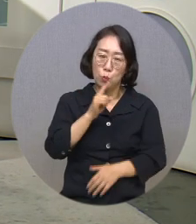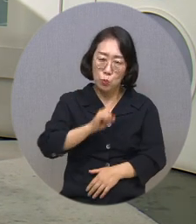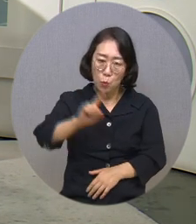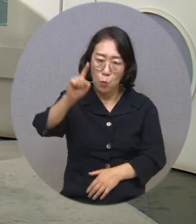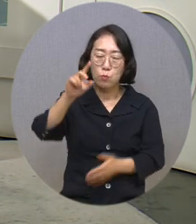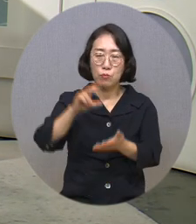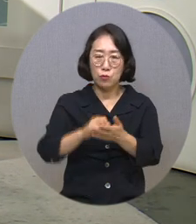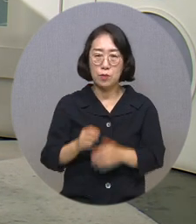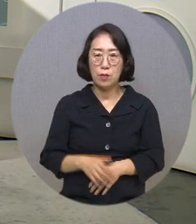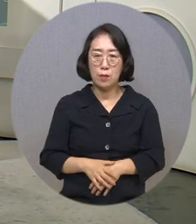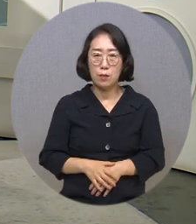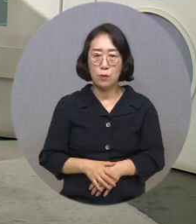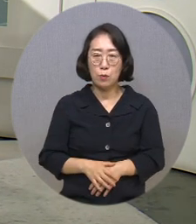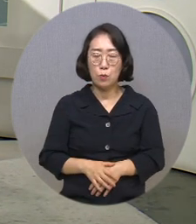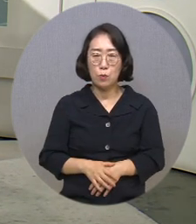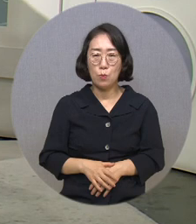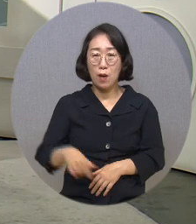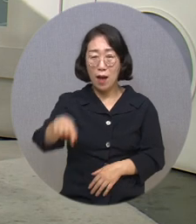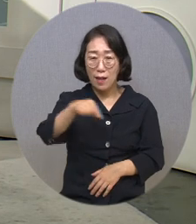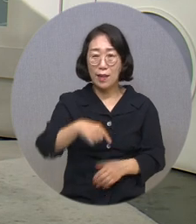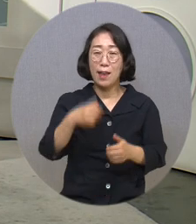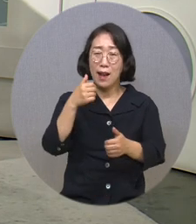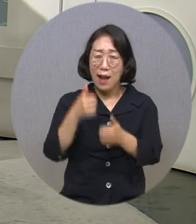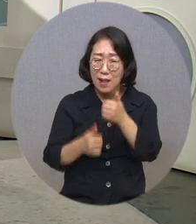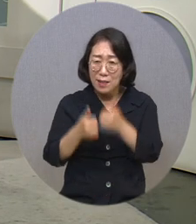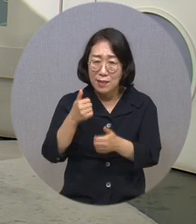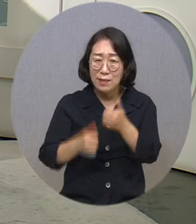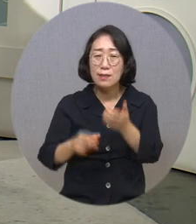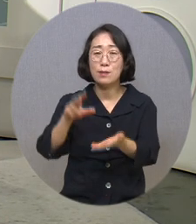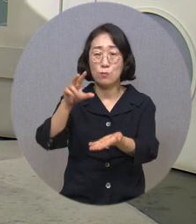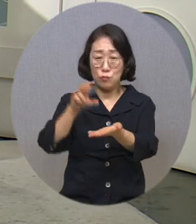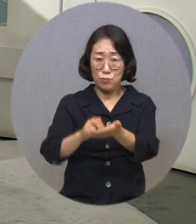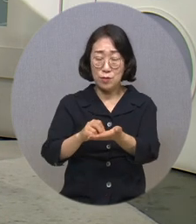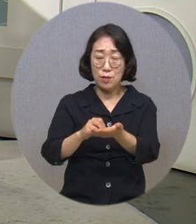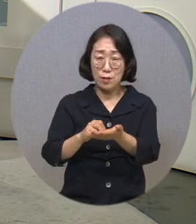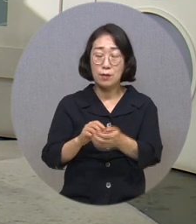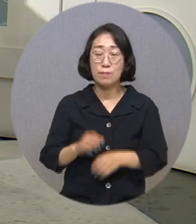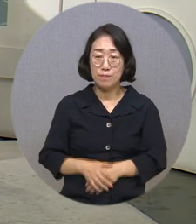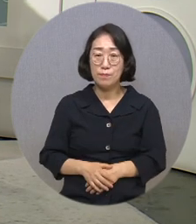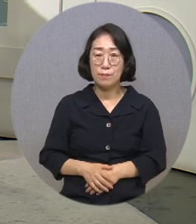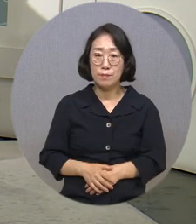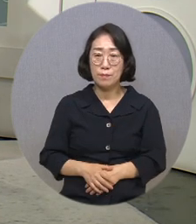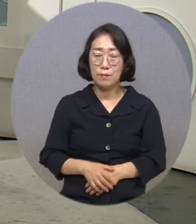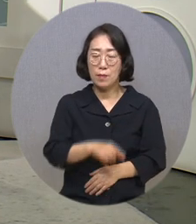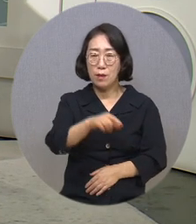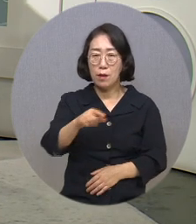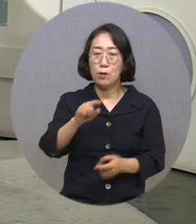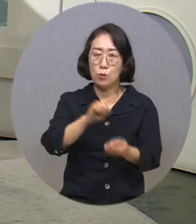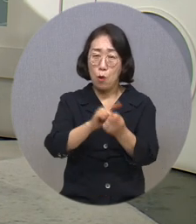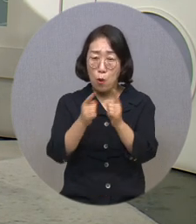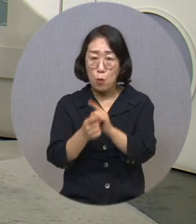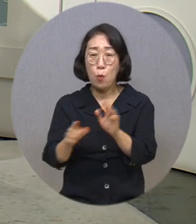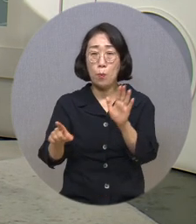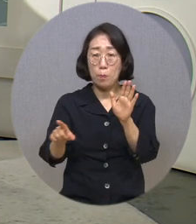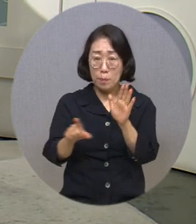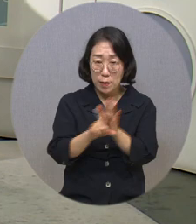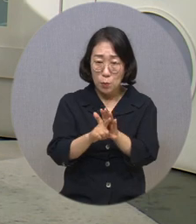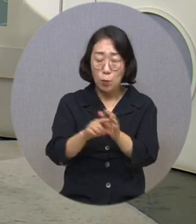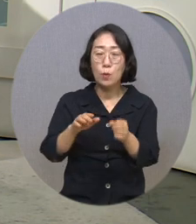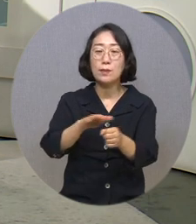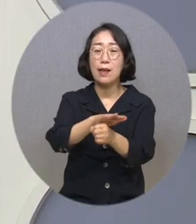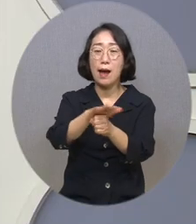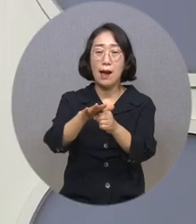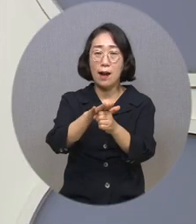또 고직원 간의 갈등 막 이런 것들 이런 게 사람은 이제 신뢰 대상이 아니라 어떻게 보면 사랑의